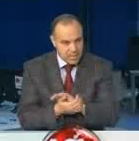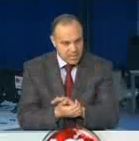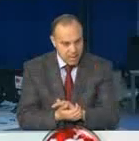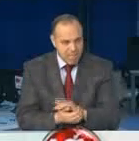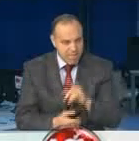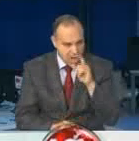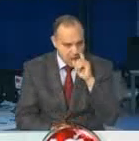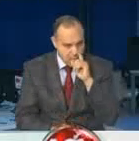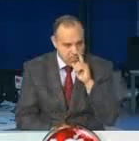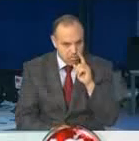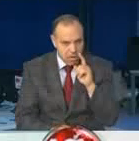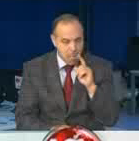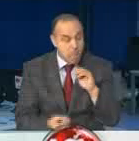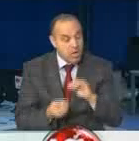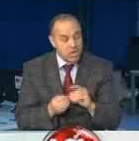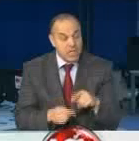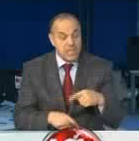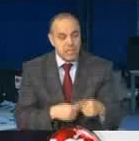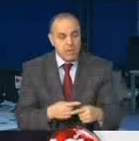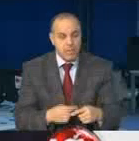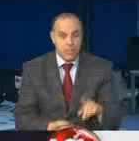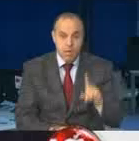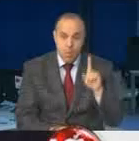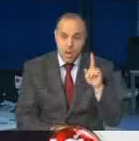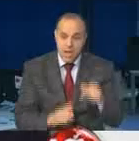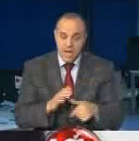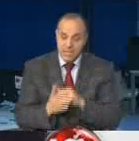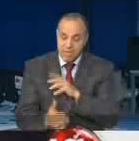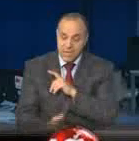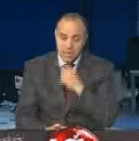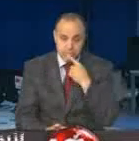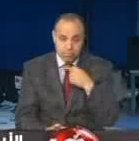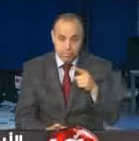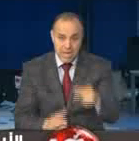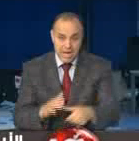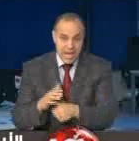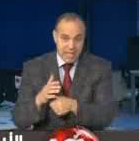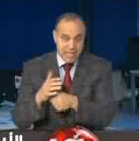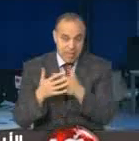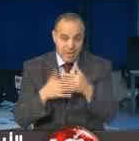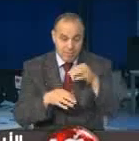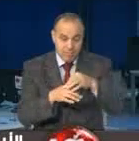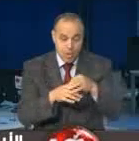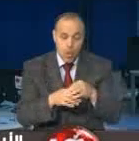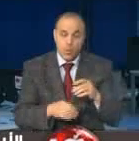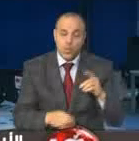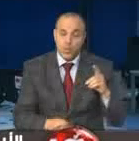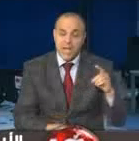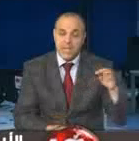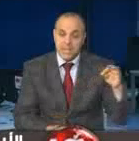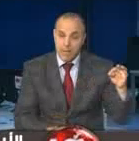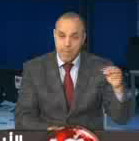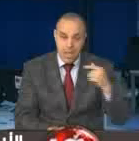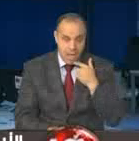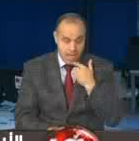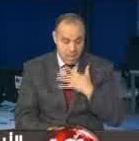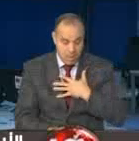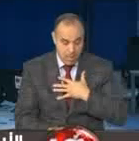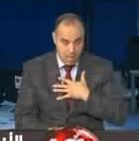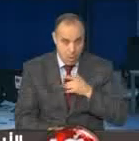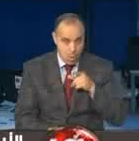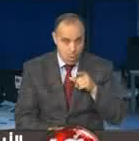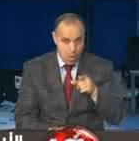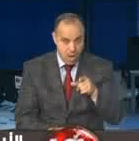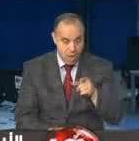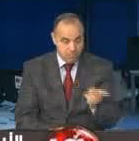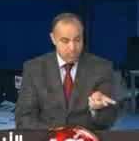الشرق الأوسط في مازق دائم. وقال عباس مخاطبا الرئيس الأمريكي المنتخب دونالد ترامب: نتمنى أن لا يكون